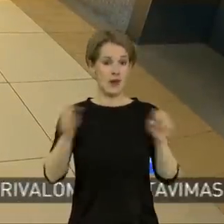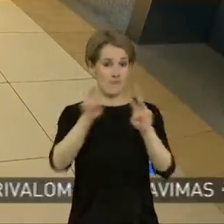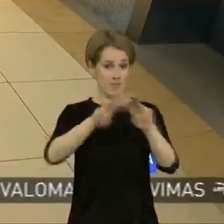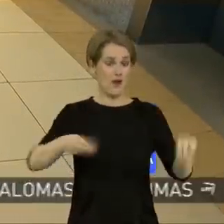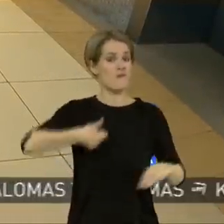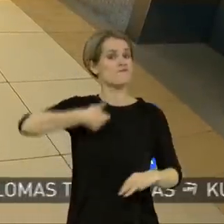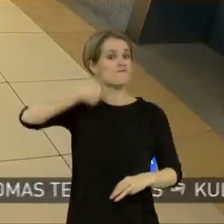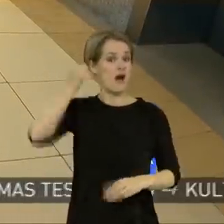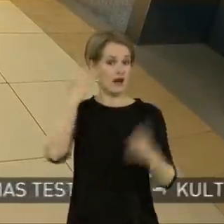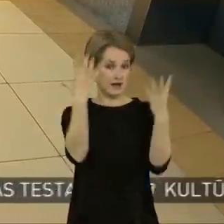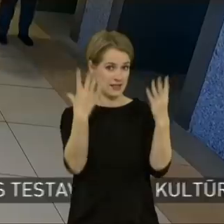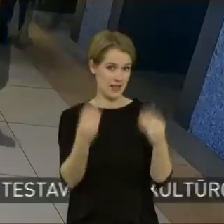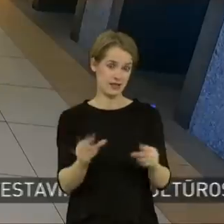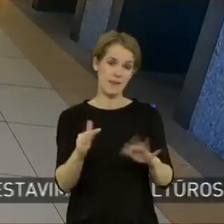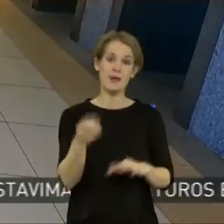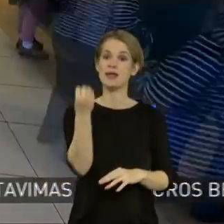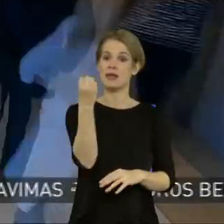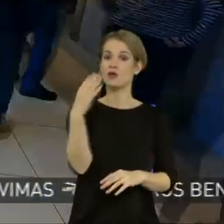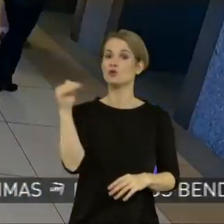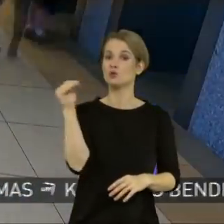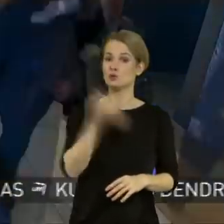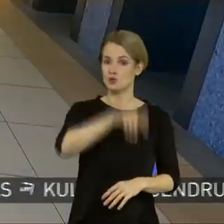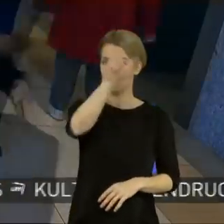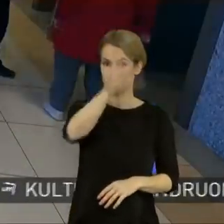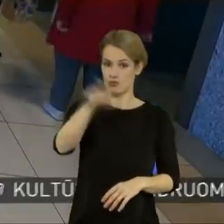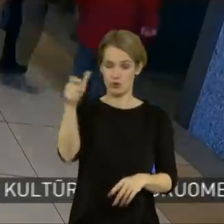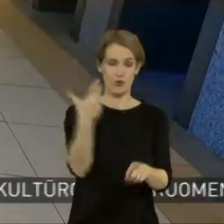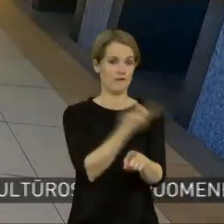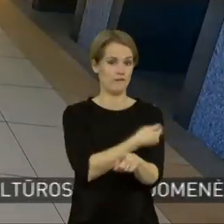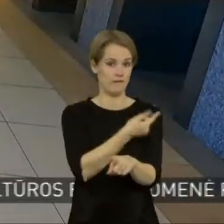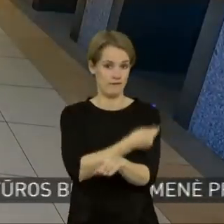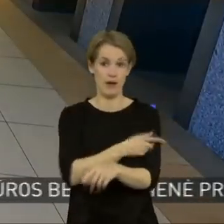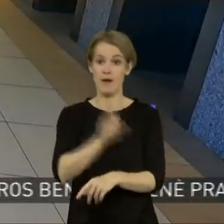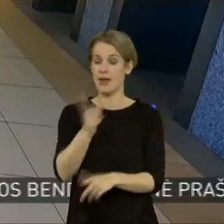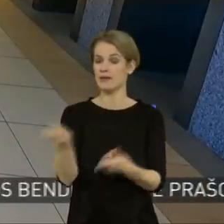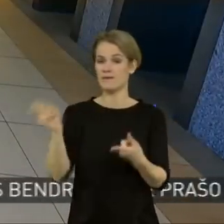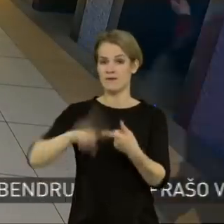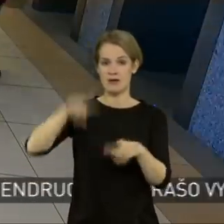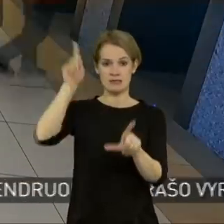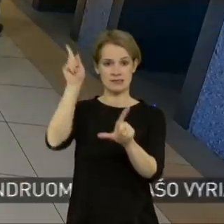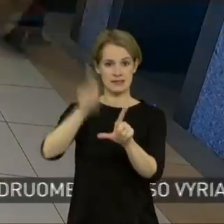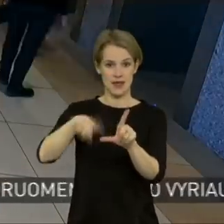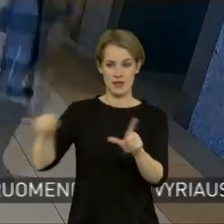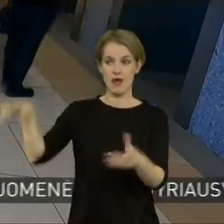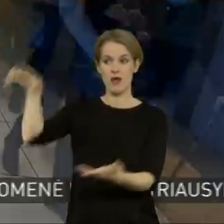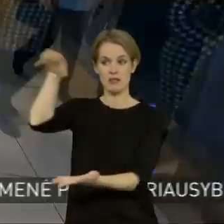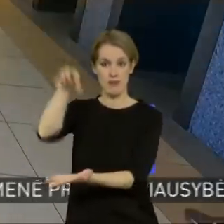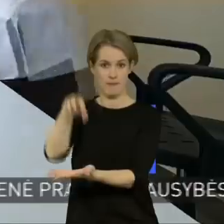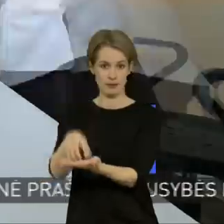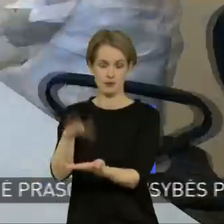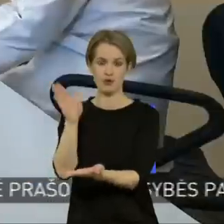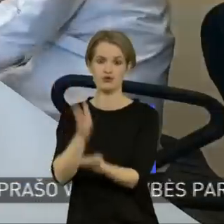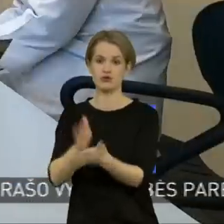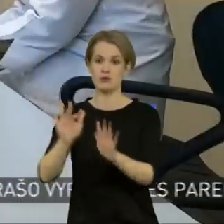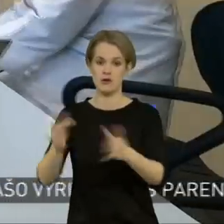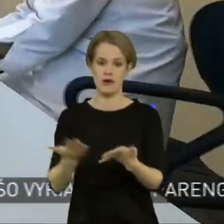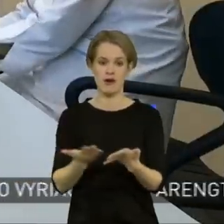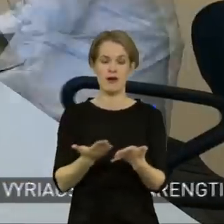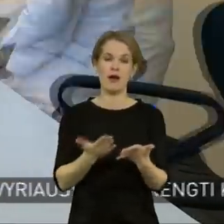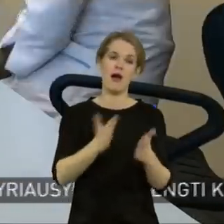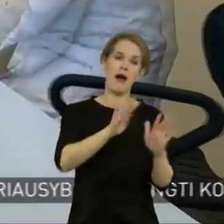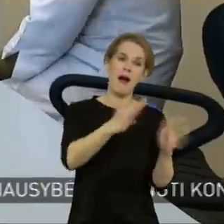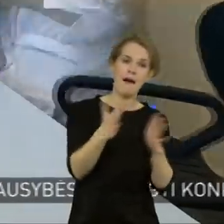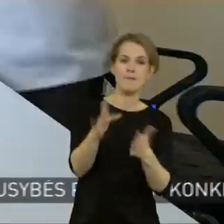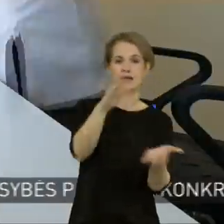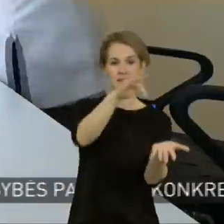šiol žmonių – apie 14 tūkstančių. Vis dėlto statistikos departamento duomenimis skiepijimo centrai visoje Lietuvoje nepanaudoja apie